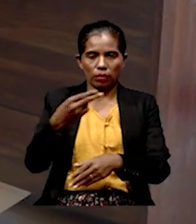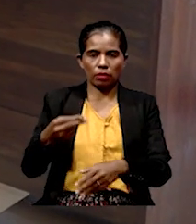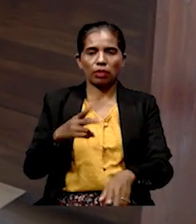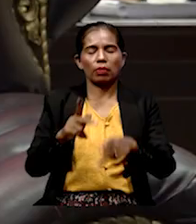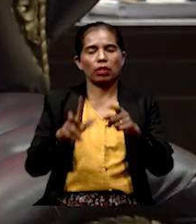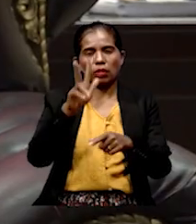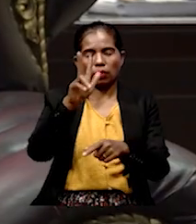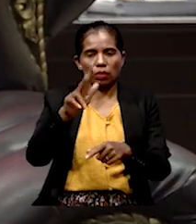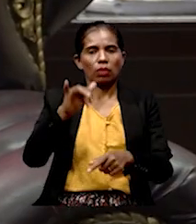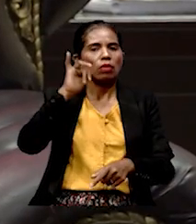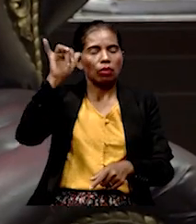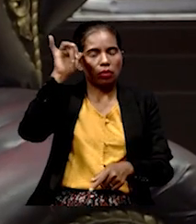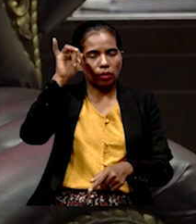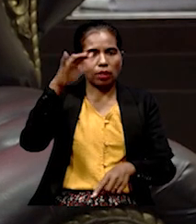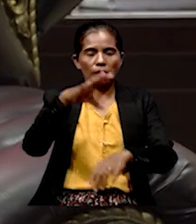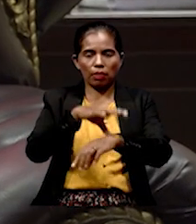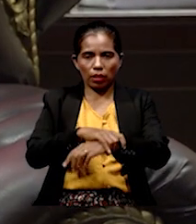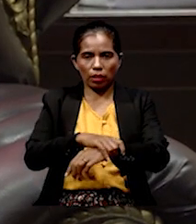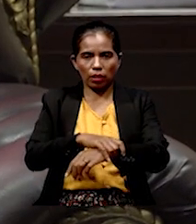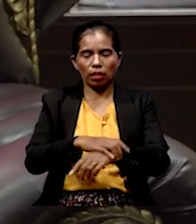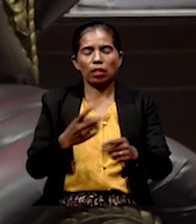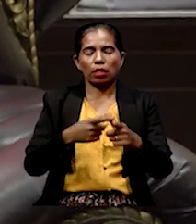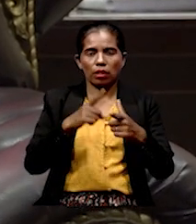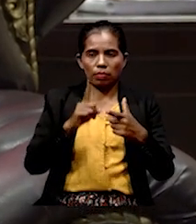intolu orseng hetan kaptura sang depois de